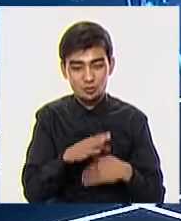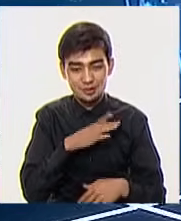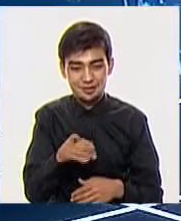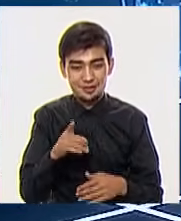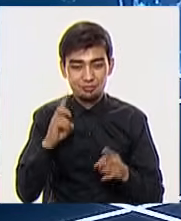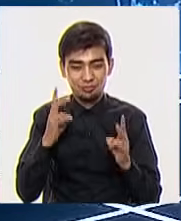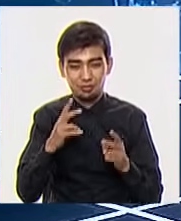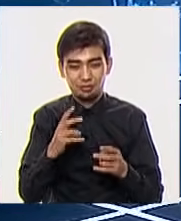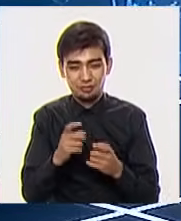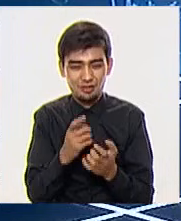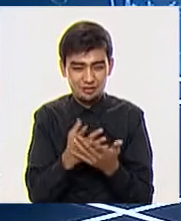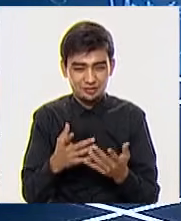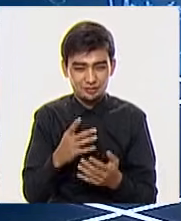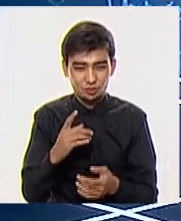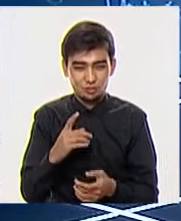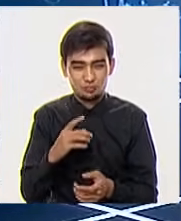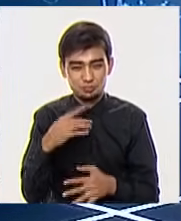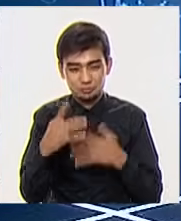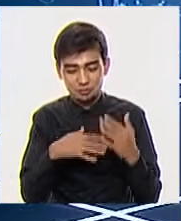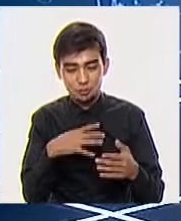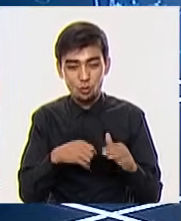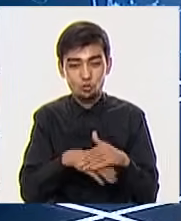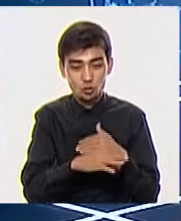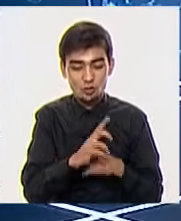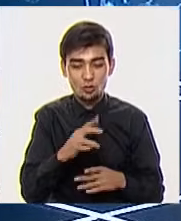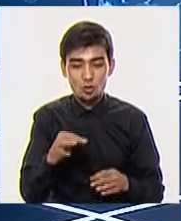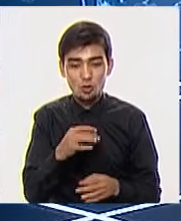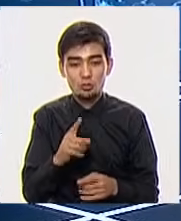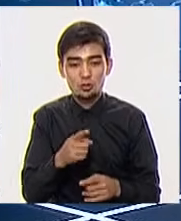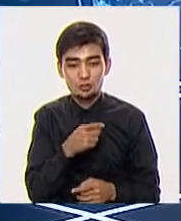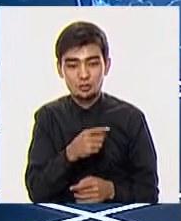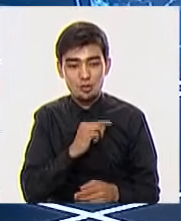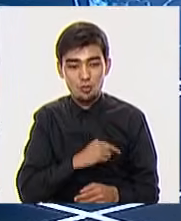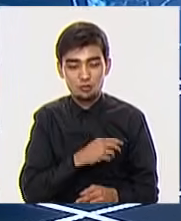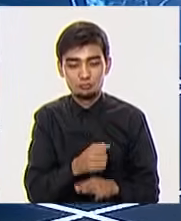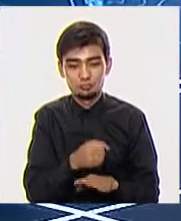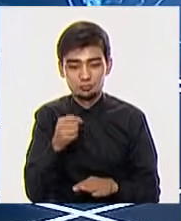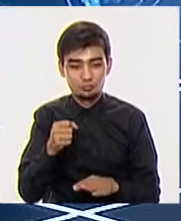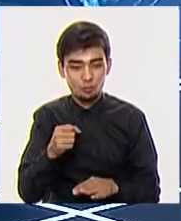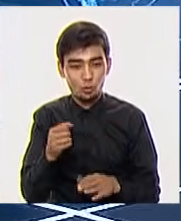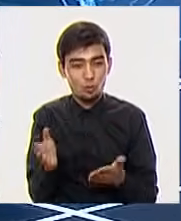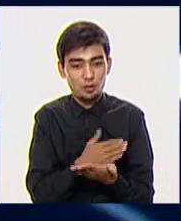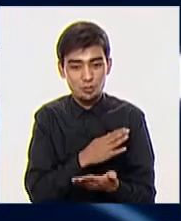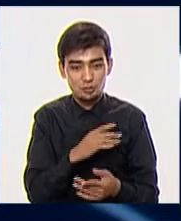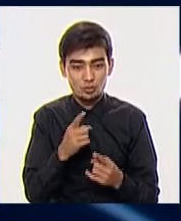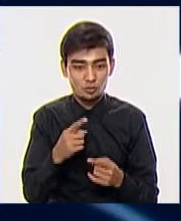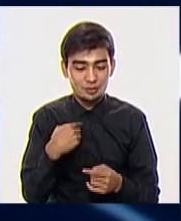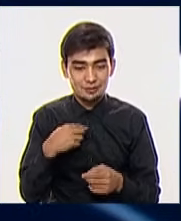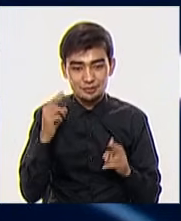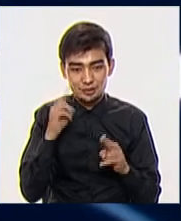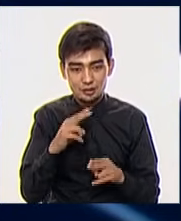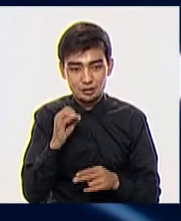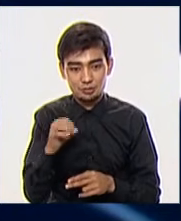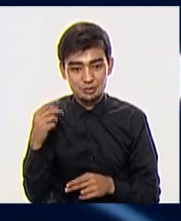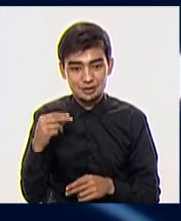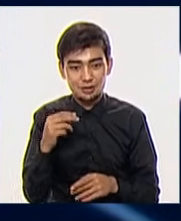себептерінен кетті, бірақ біз одан неліктен сол кісіні сол қызметтен алып тастады жоғары тұрған, оны мен өзім естіген жоқпын. Мысалы, президент